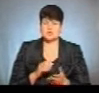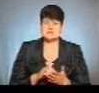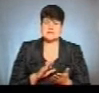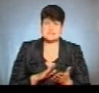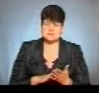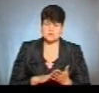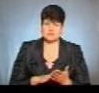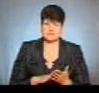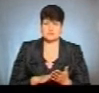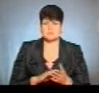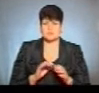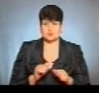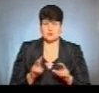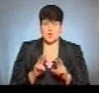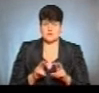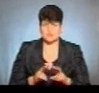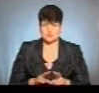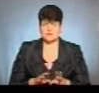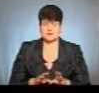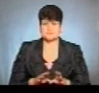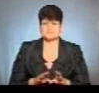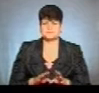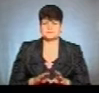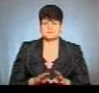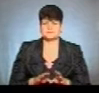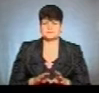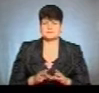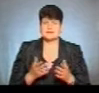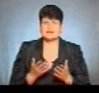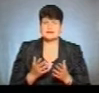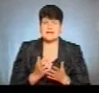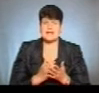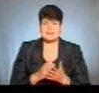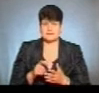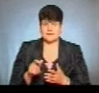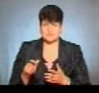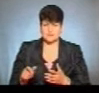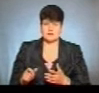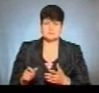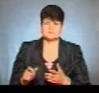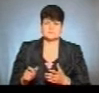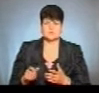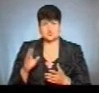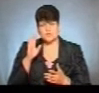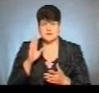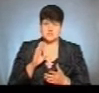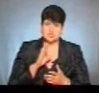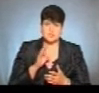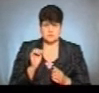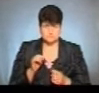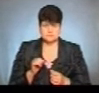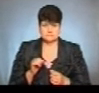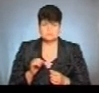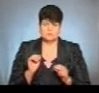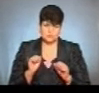зареєструвався, як можемо проаналізувати, які кандидати, так, чи це чоловіки, жінки, можемо, молодці?